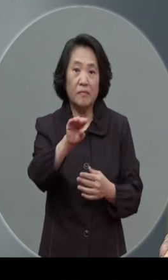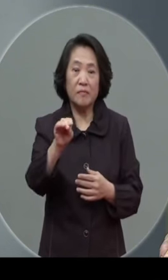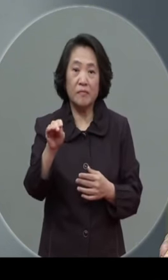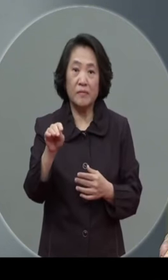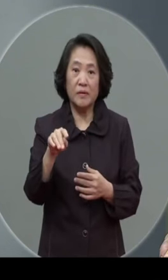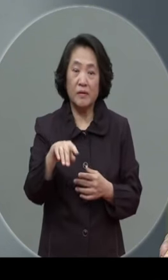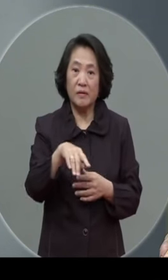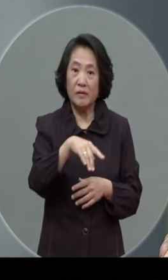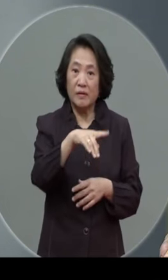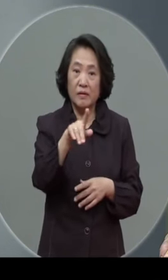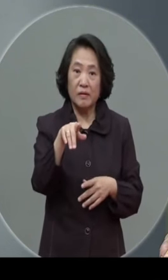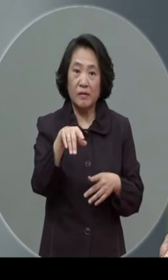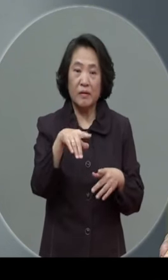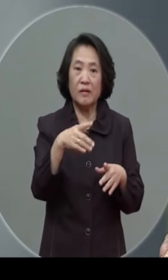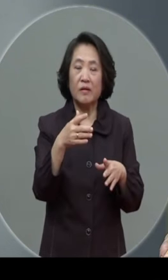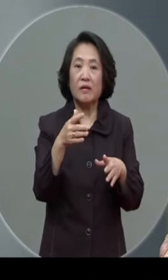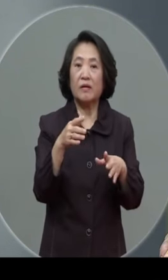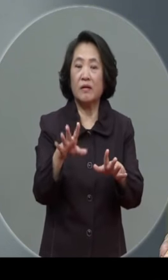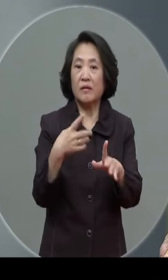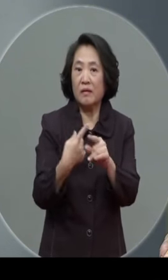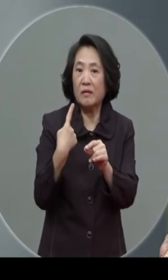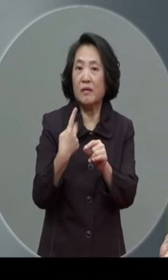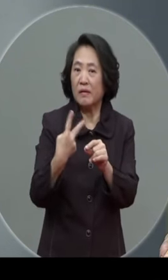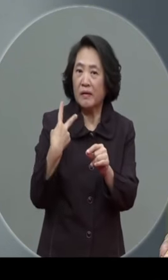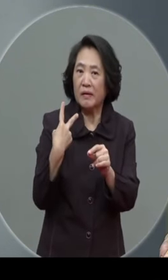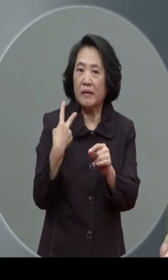无听到，这两年外来，